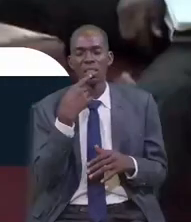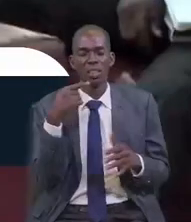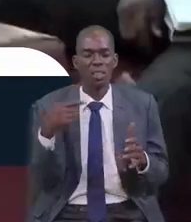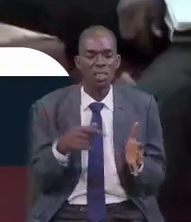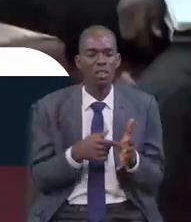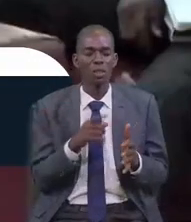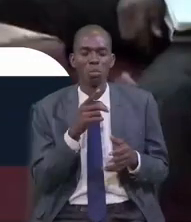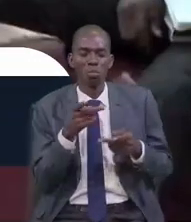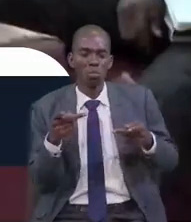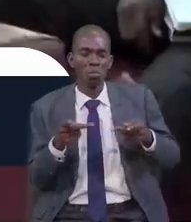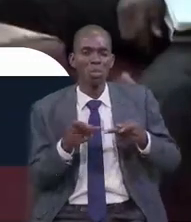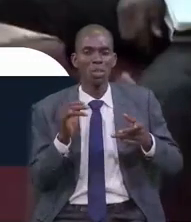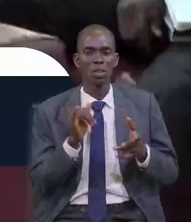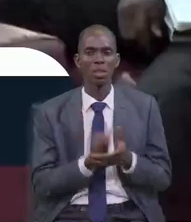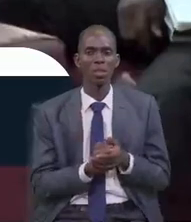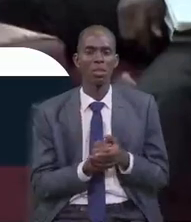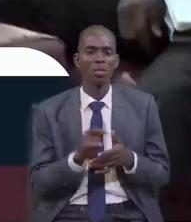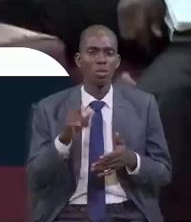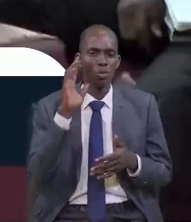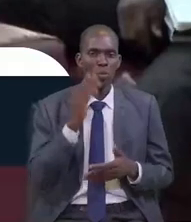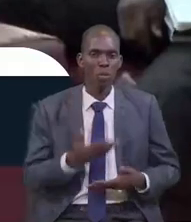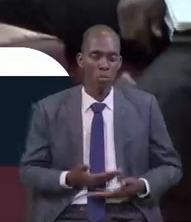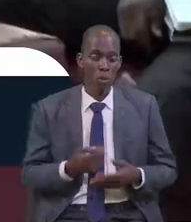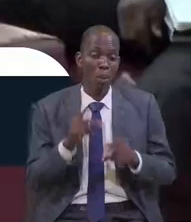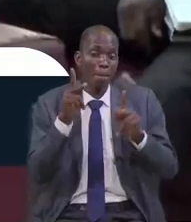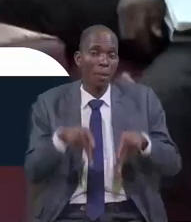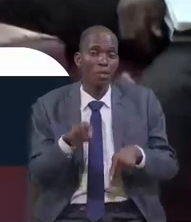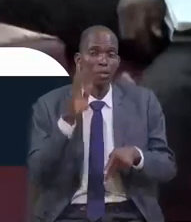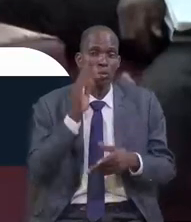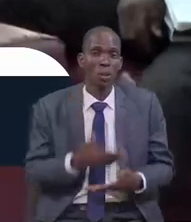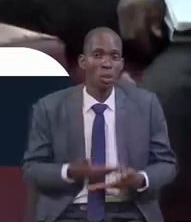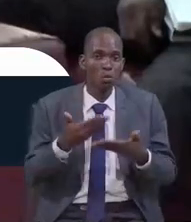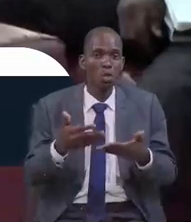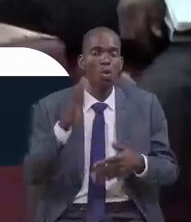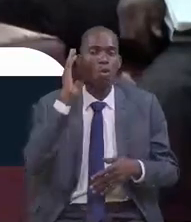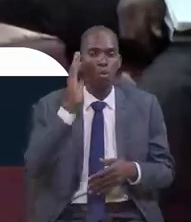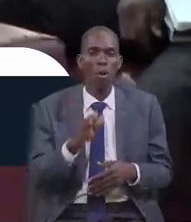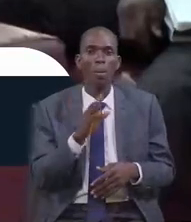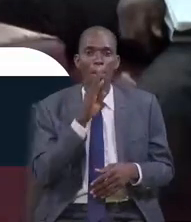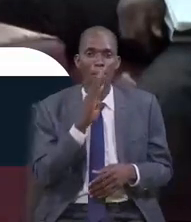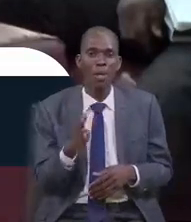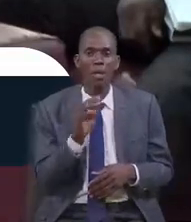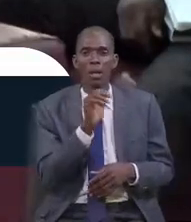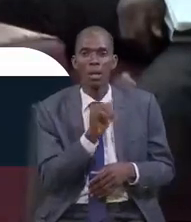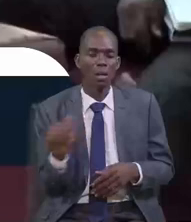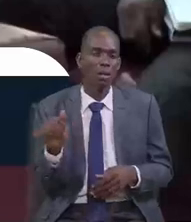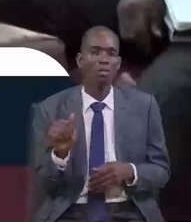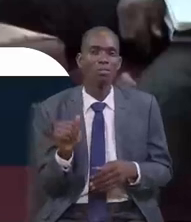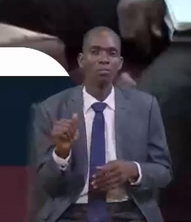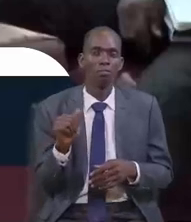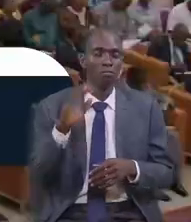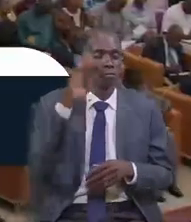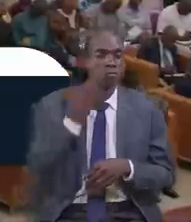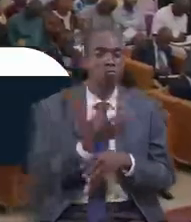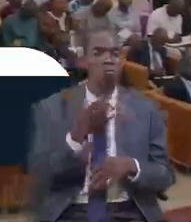celui-ci là que tu vas enfanter sera un Nazareth à Dieu depuis, et il sera